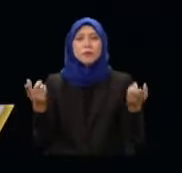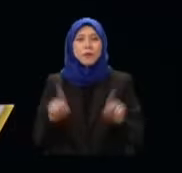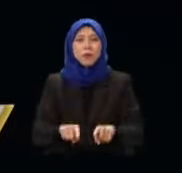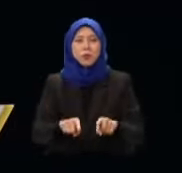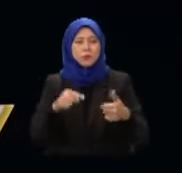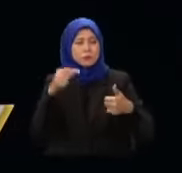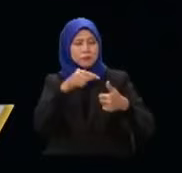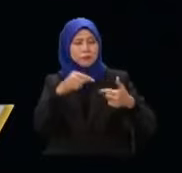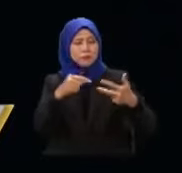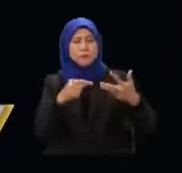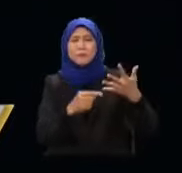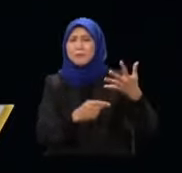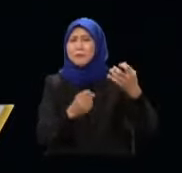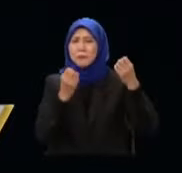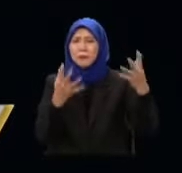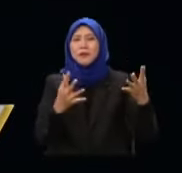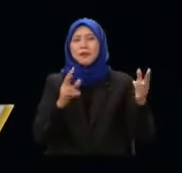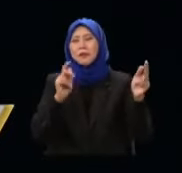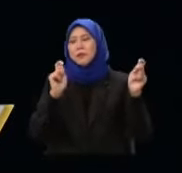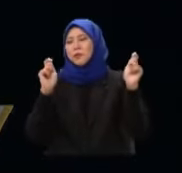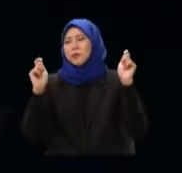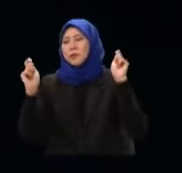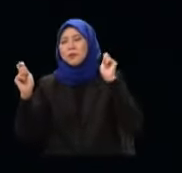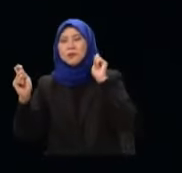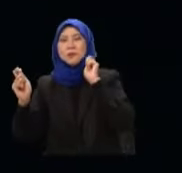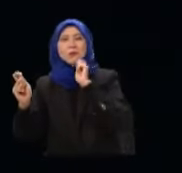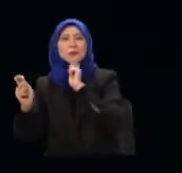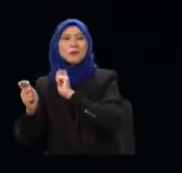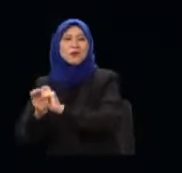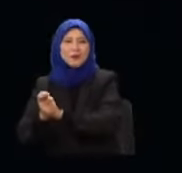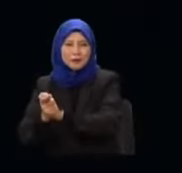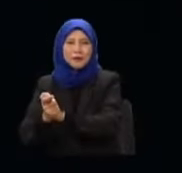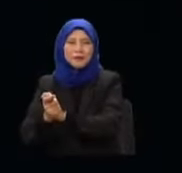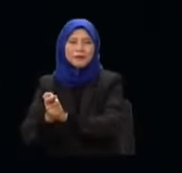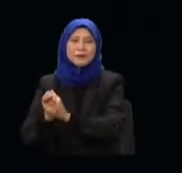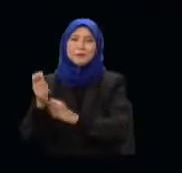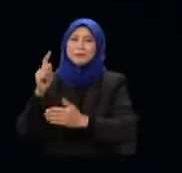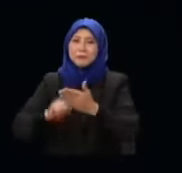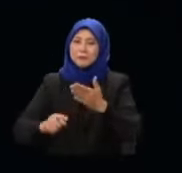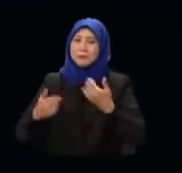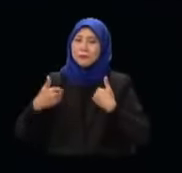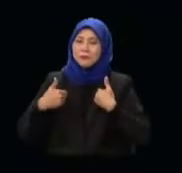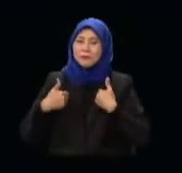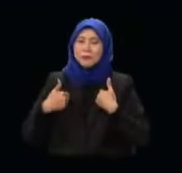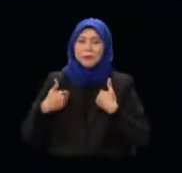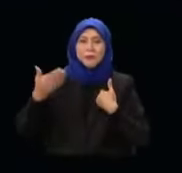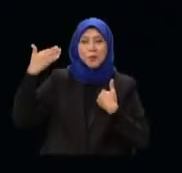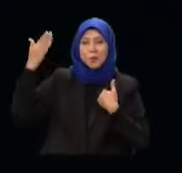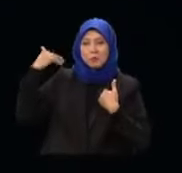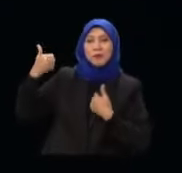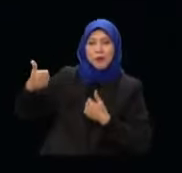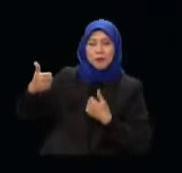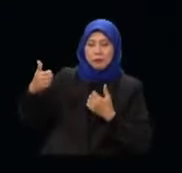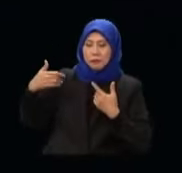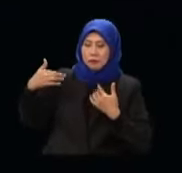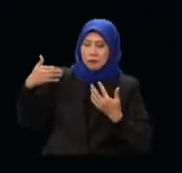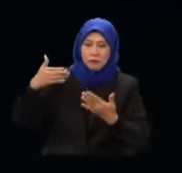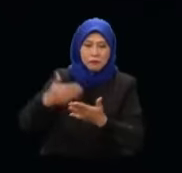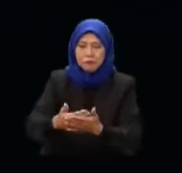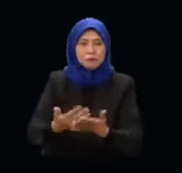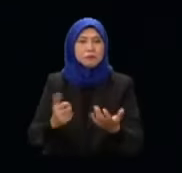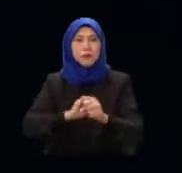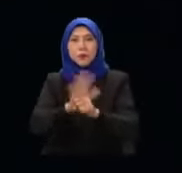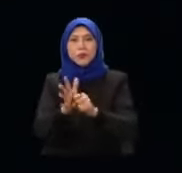telah merubah eh merubah apel yang telah ada sebelum ini kepada sesuatu yang